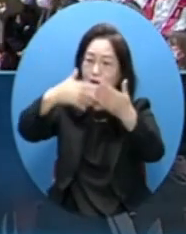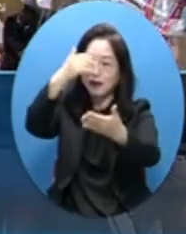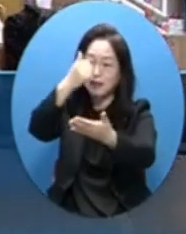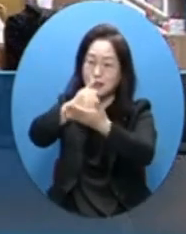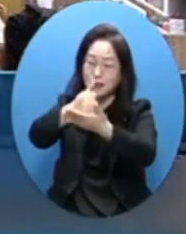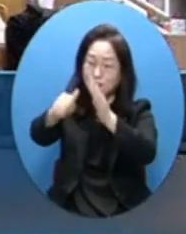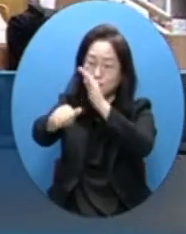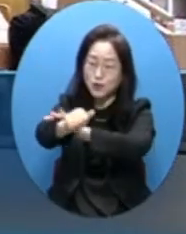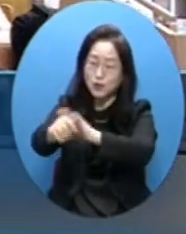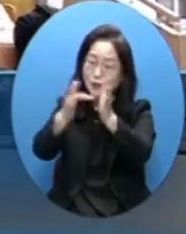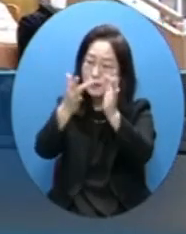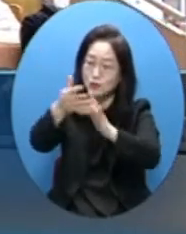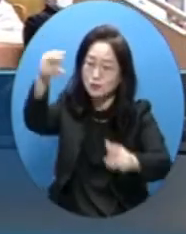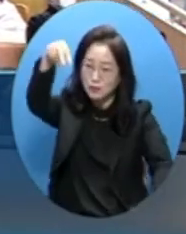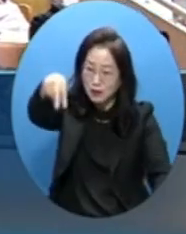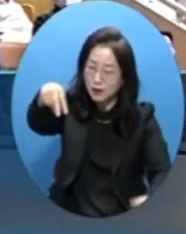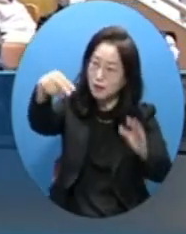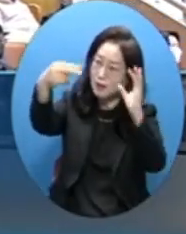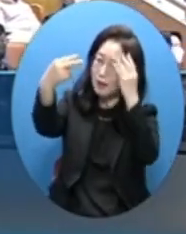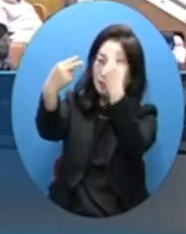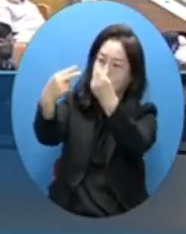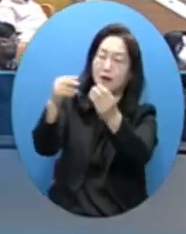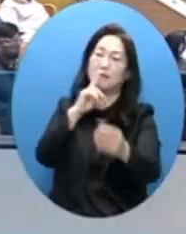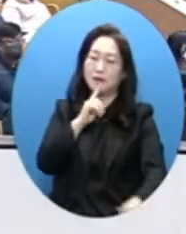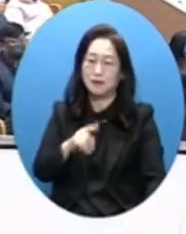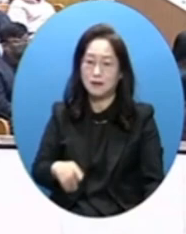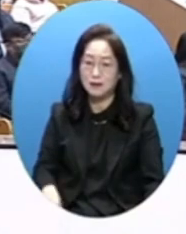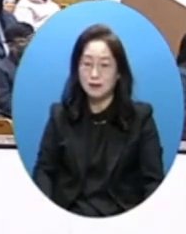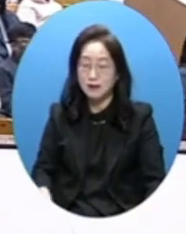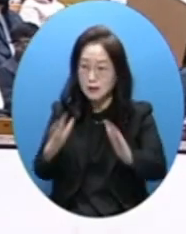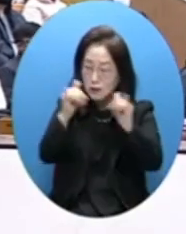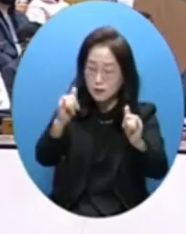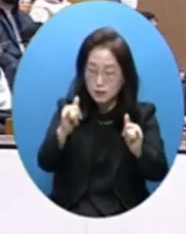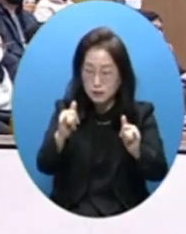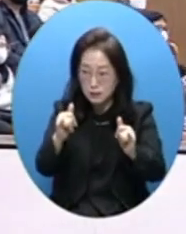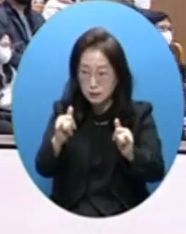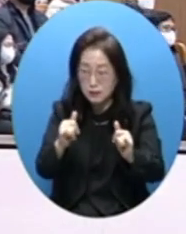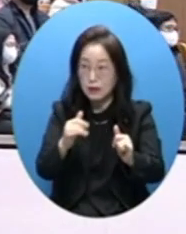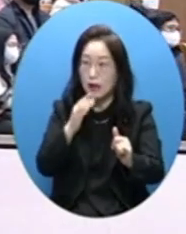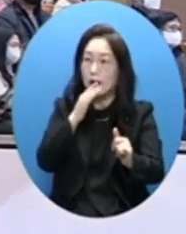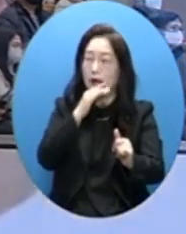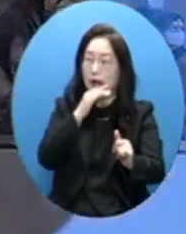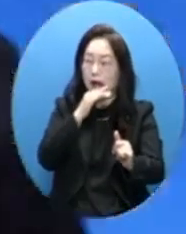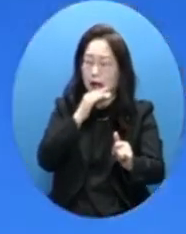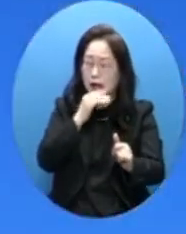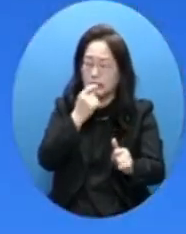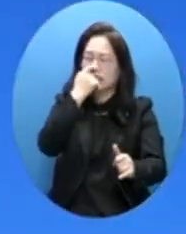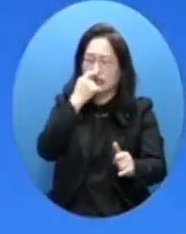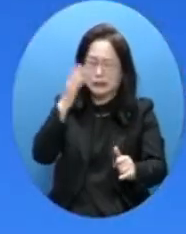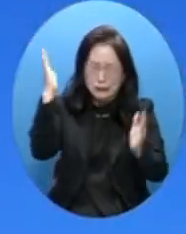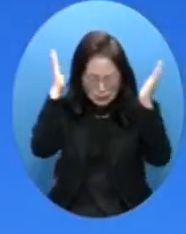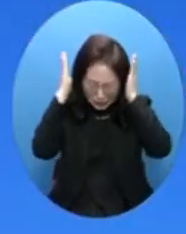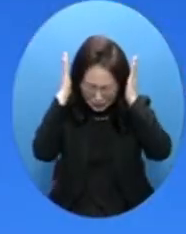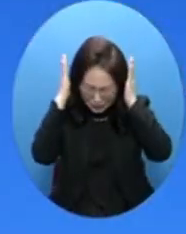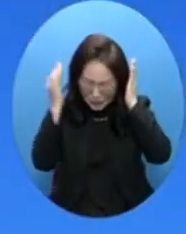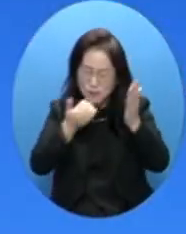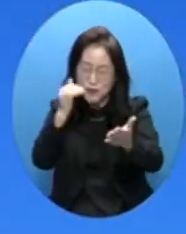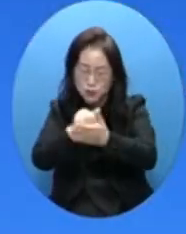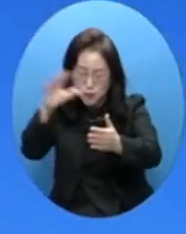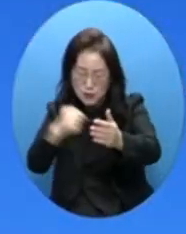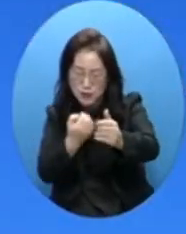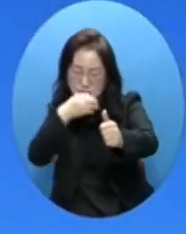것을 보느라 한대. 사람들이 그 얘기를 듣고 양심에 찔려서 귀를 막고 돌을 들어